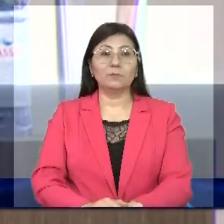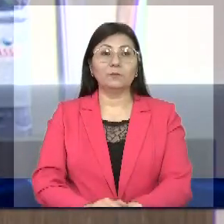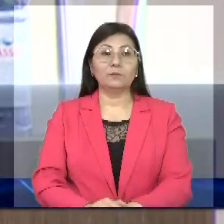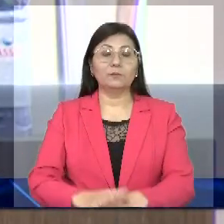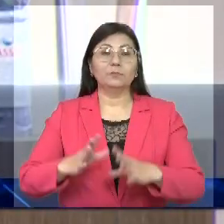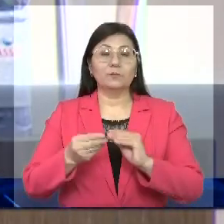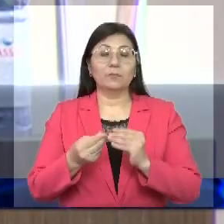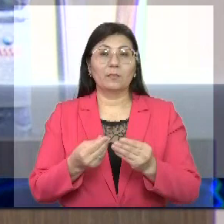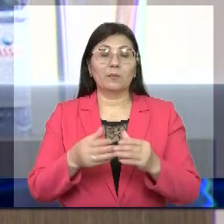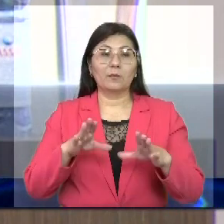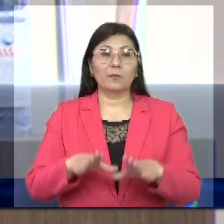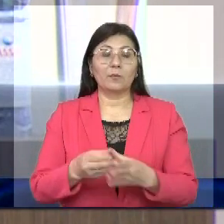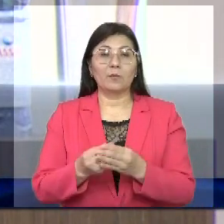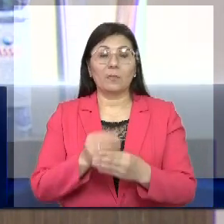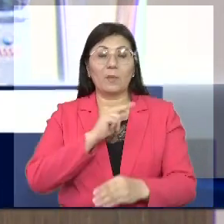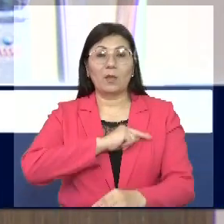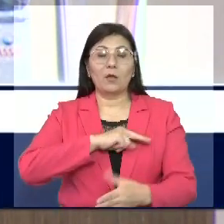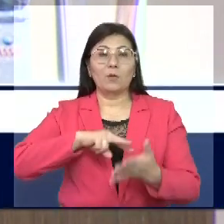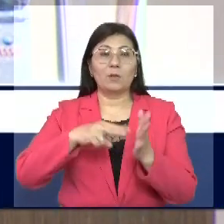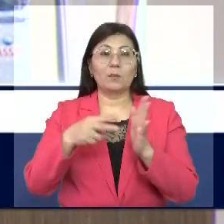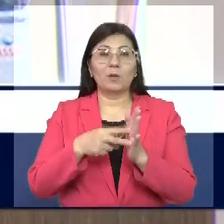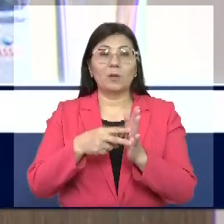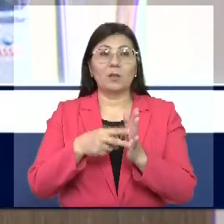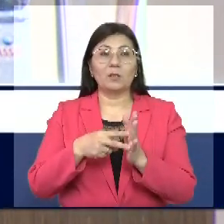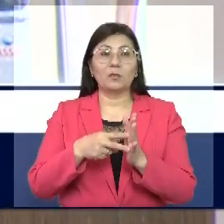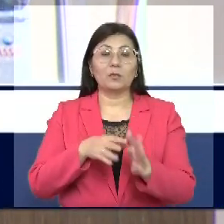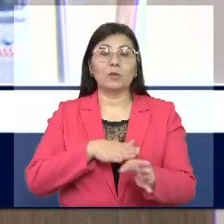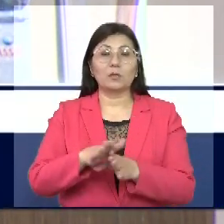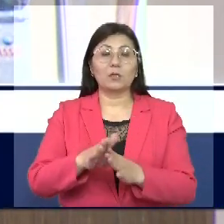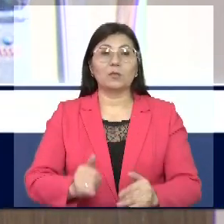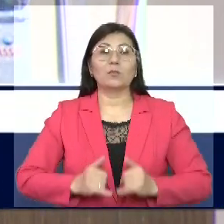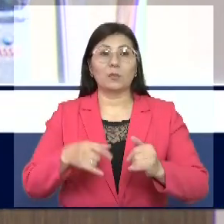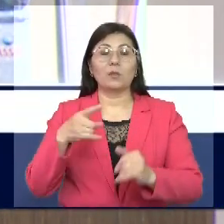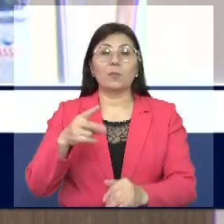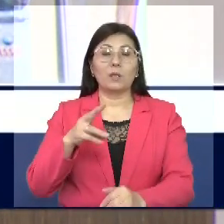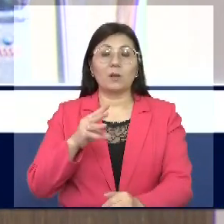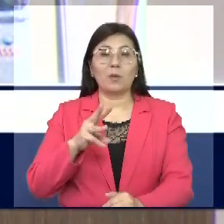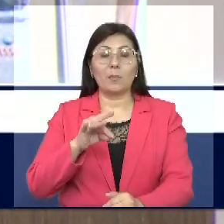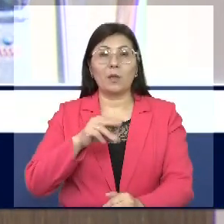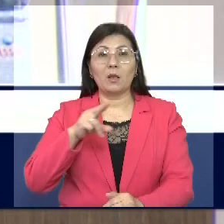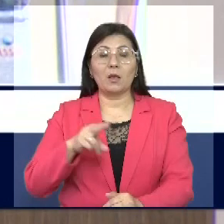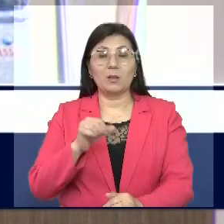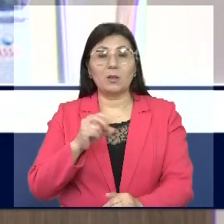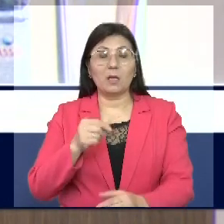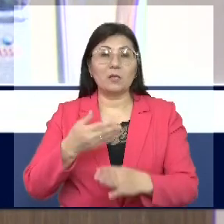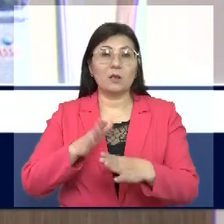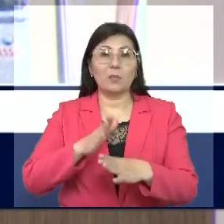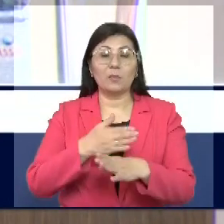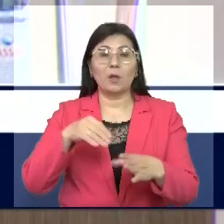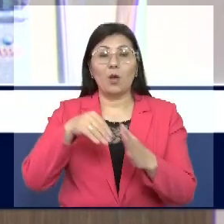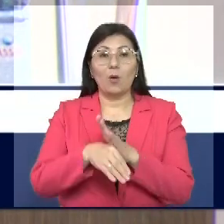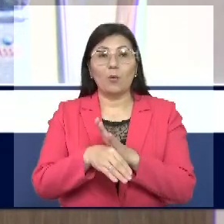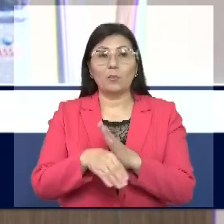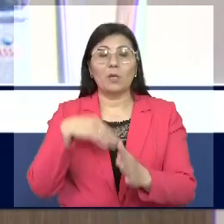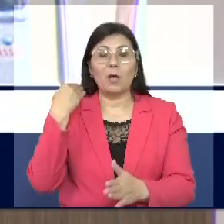жергілікті бюджеттен бүгінгі күні инженерлік жұмыстар жоспарының іс-шараларын іске асыру үшін 1 миллиардтан астам қаржы бөлінді. Оның